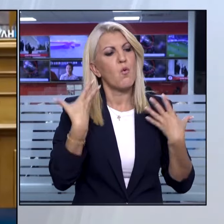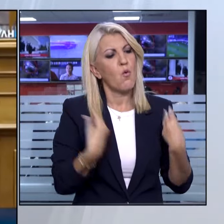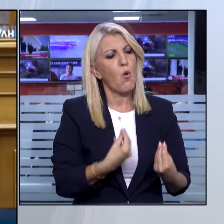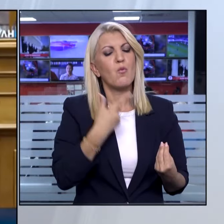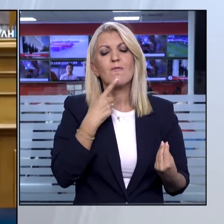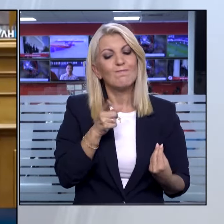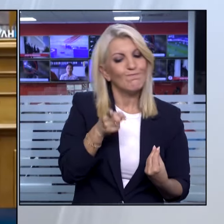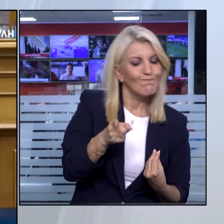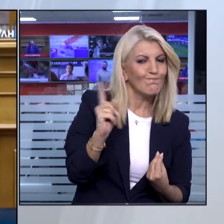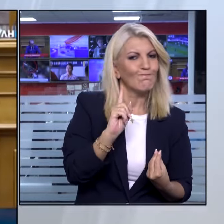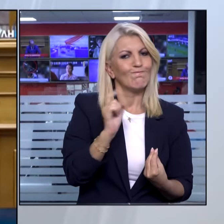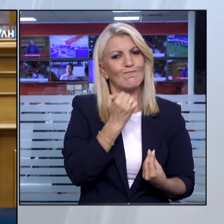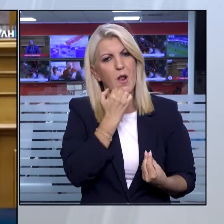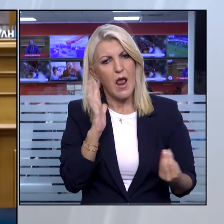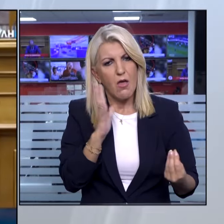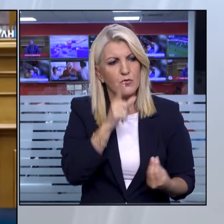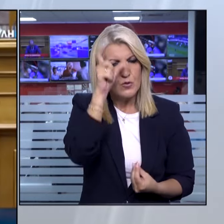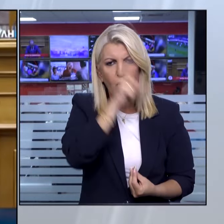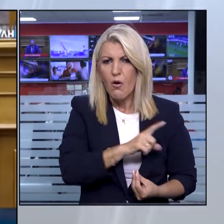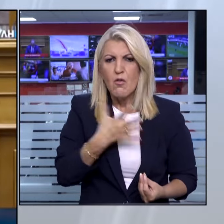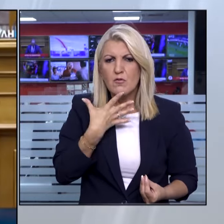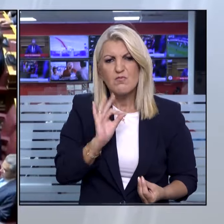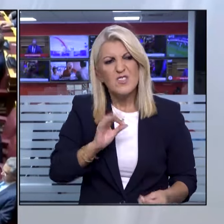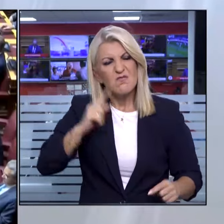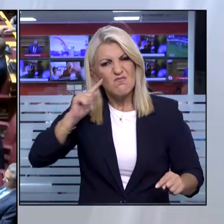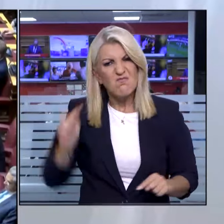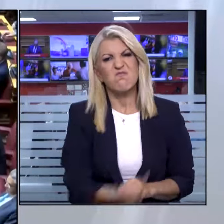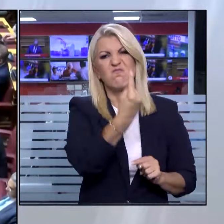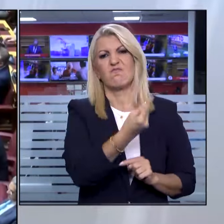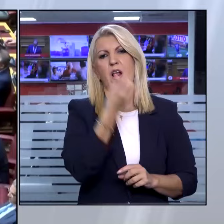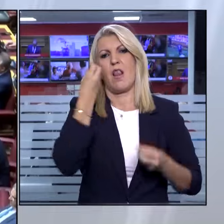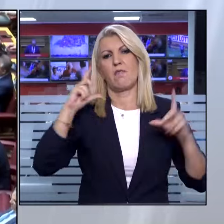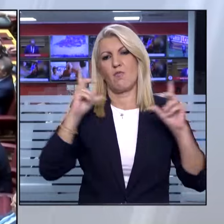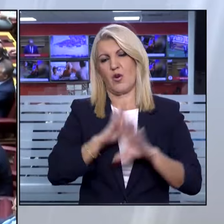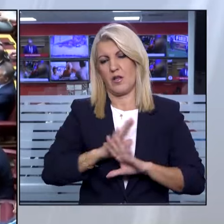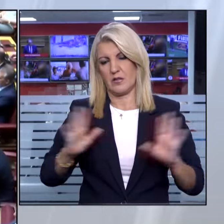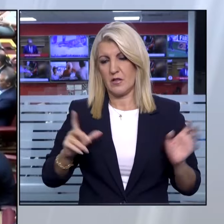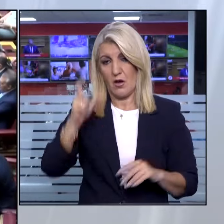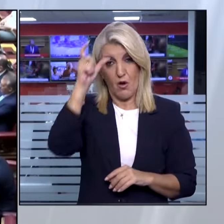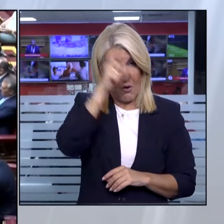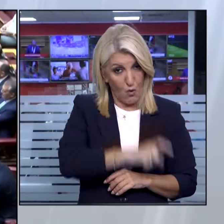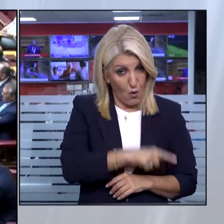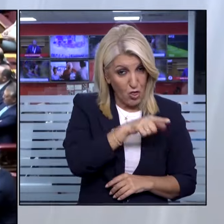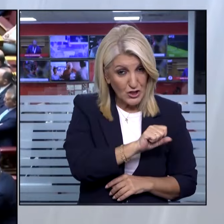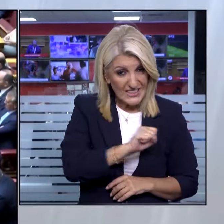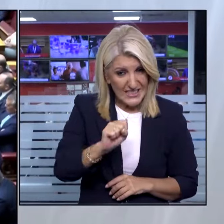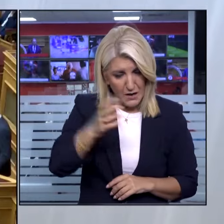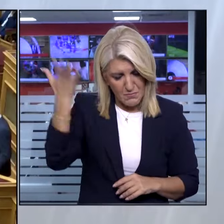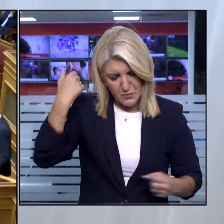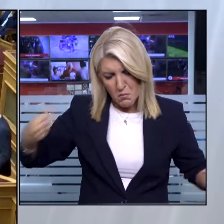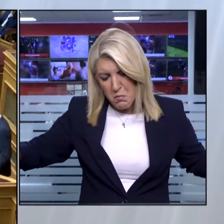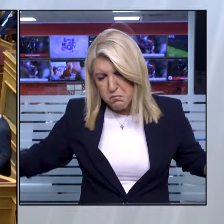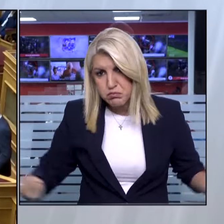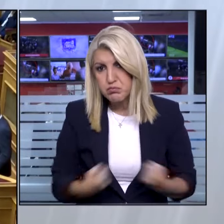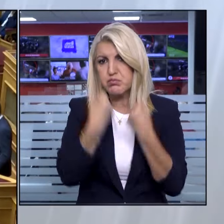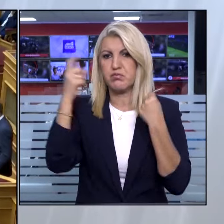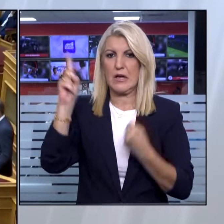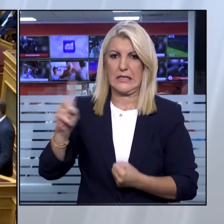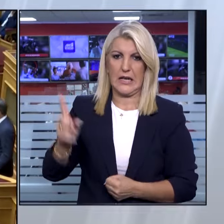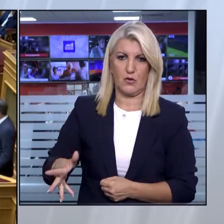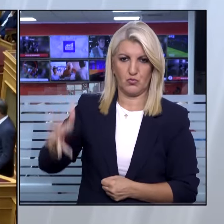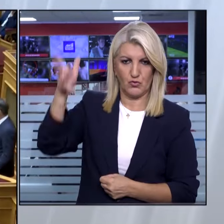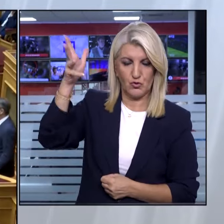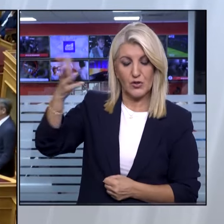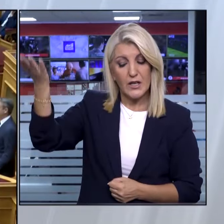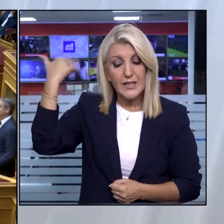βουλευτής Ετωλακαρνανίας είχε έρθει σε σύγκρουση με τον Κυριάκο Μητσοτάκη κατά τη διάρκεια της θυελλώδους συνεδρίασης της κοινοβουλευτικής ομάδας της Νέας Δημοκρατίας